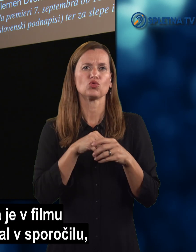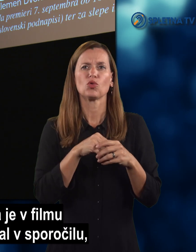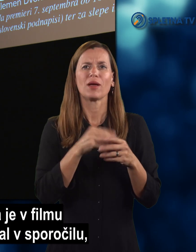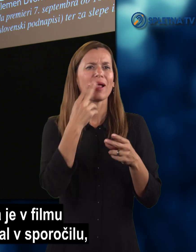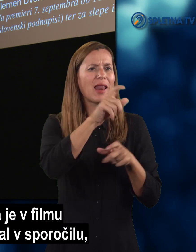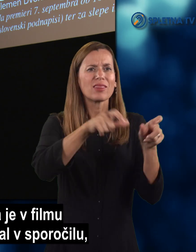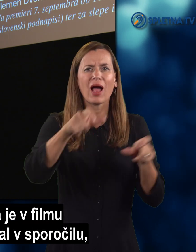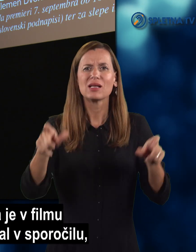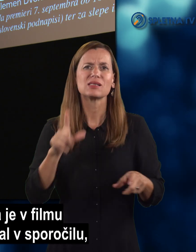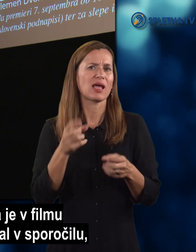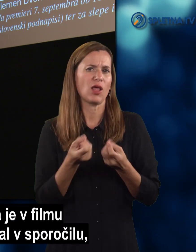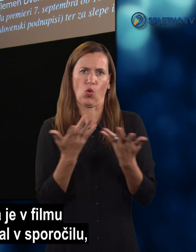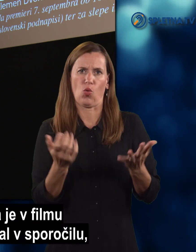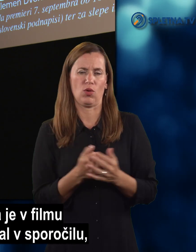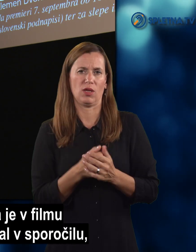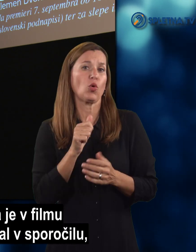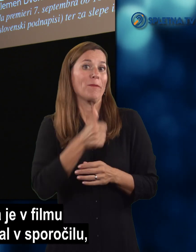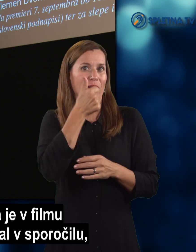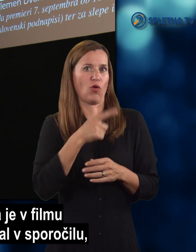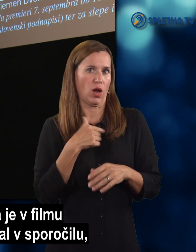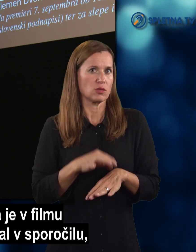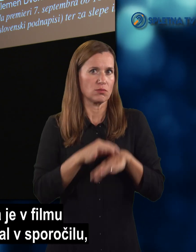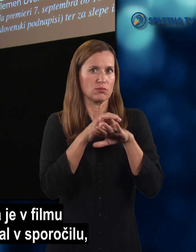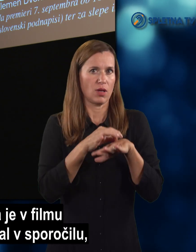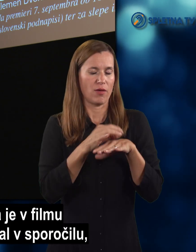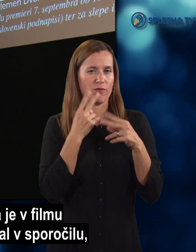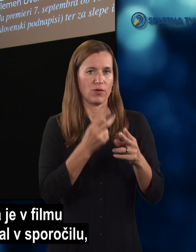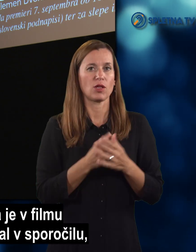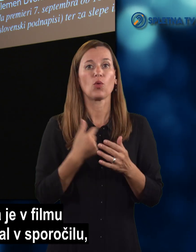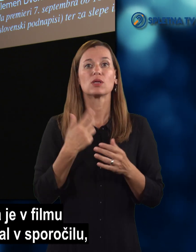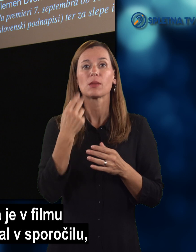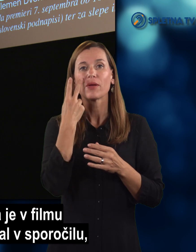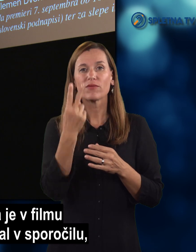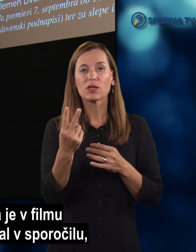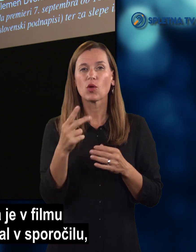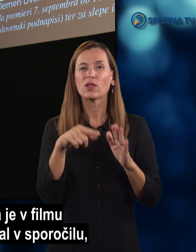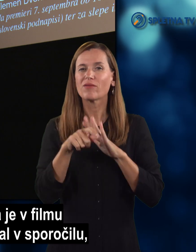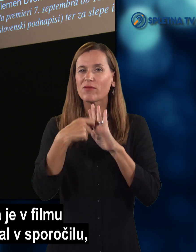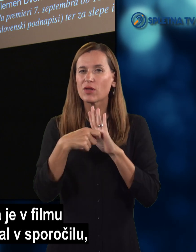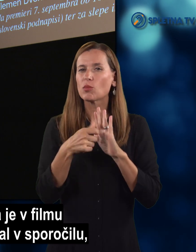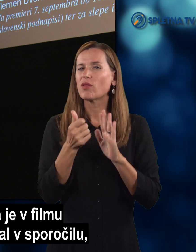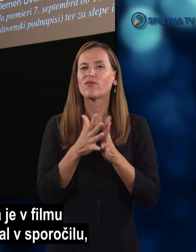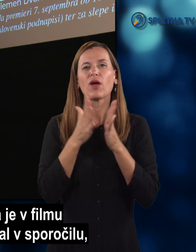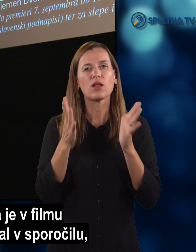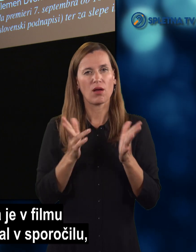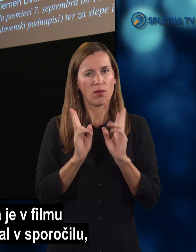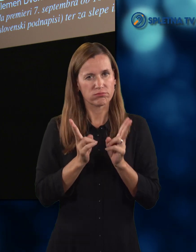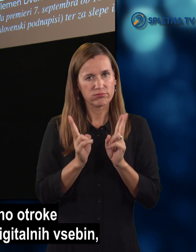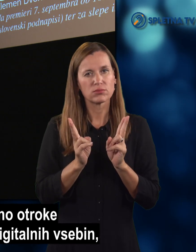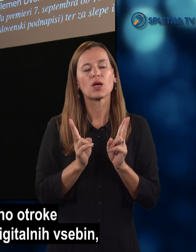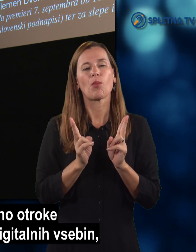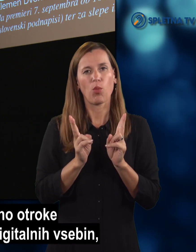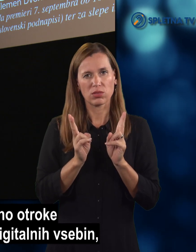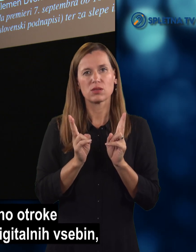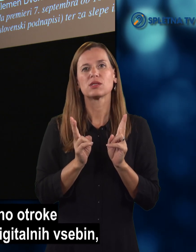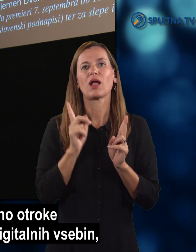sem prvo, kar sem videl. Videl sem, da je v filmu en ogromen potencial v sporočilu,